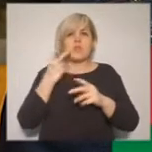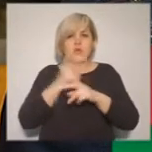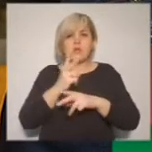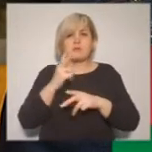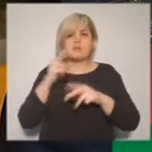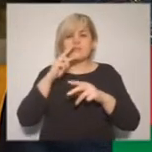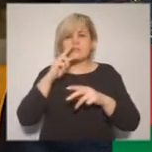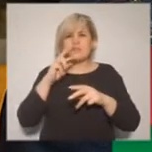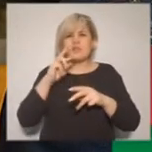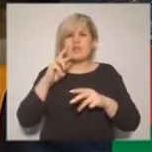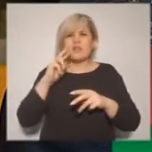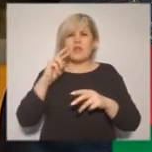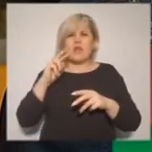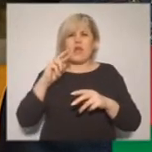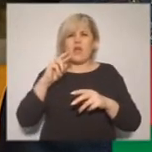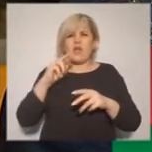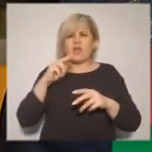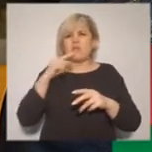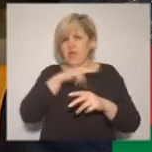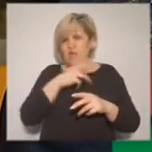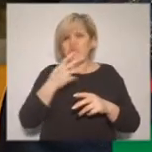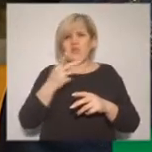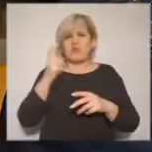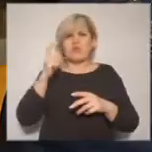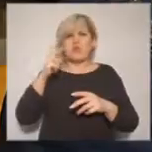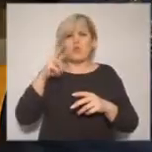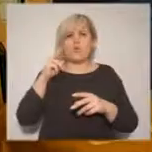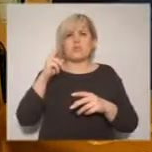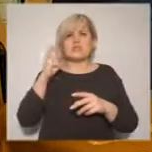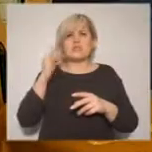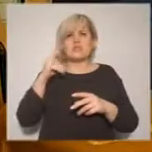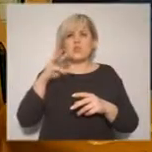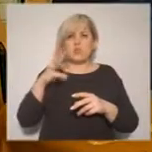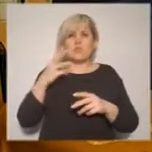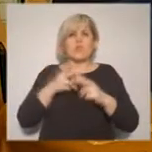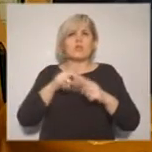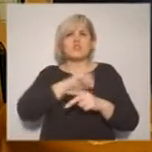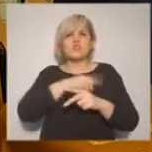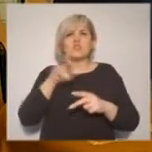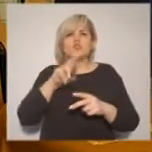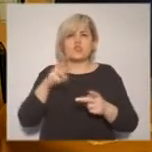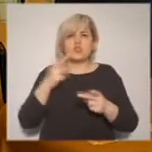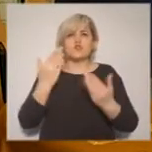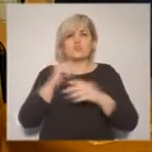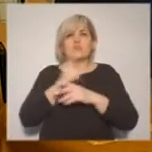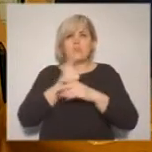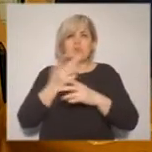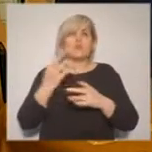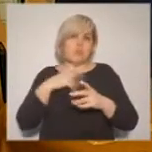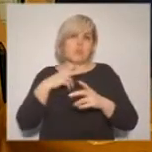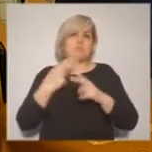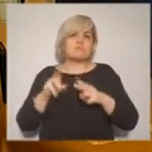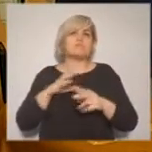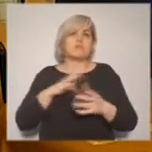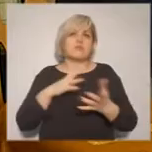это сильнейший яд, он у тебя запрещен, а меня травили. Хлоксилом эпистархоз больше не лечат. Есть более современные препараты,